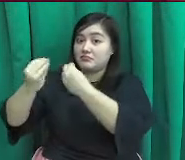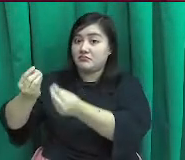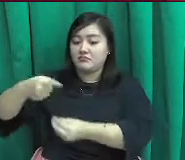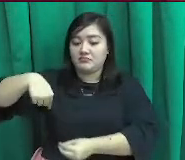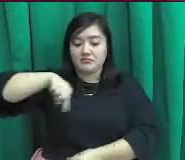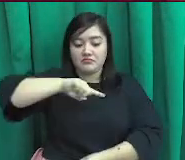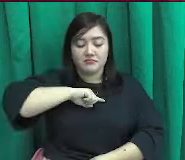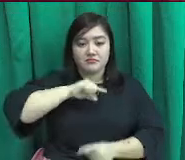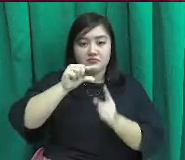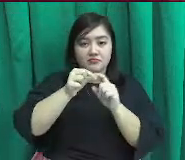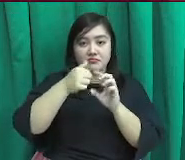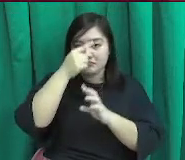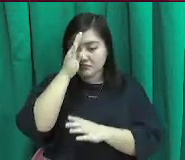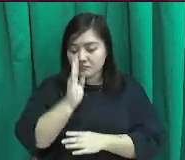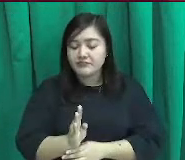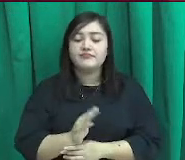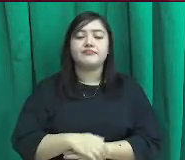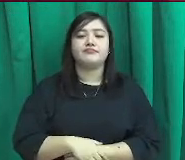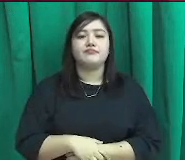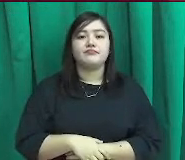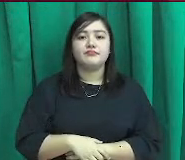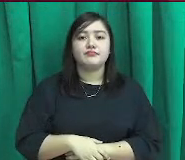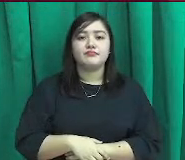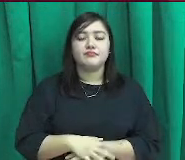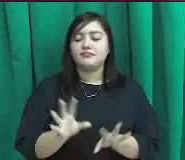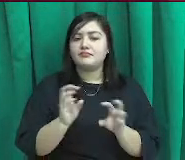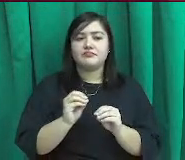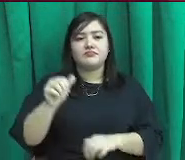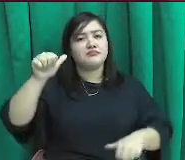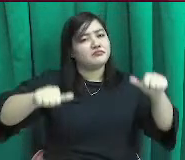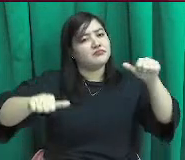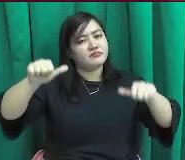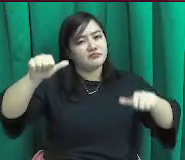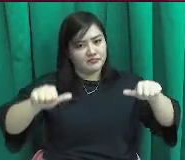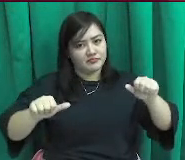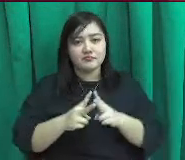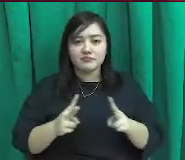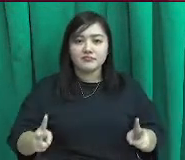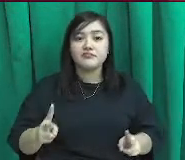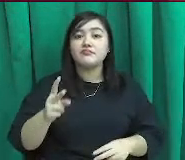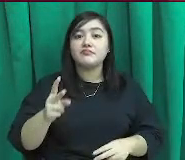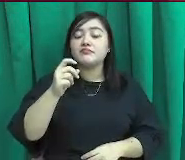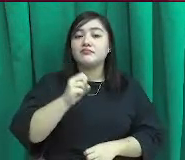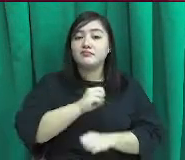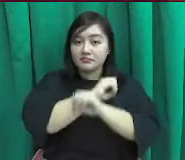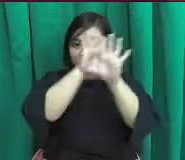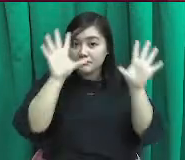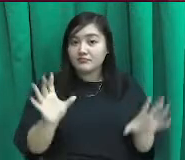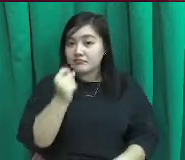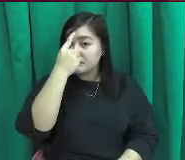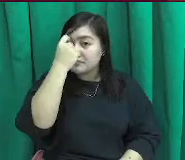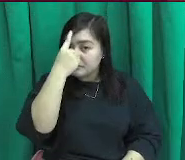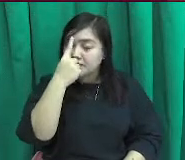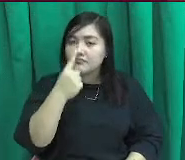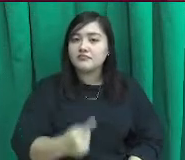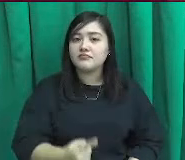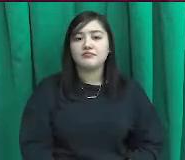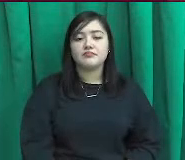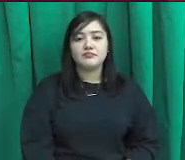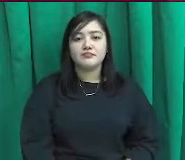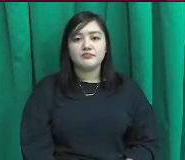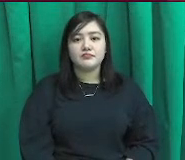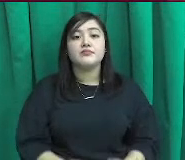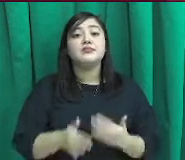walang question, walang halong pagdududa. As in, crystal clear. Na napakadaling maunawaan natin kung tayo